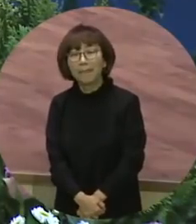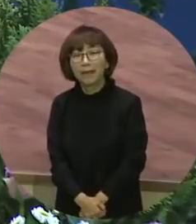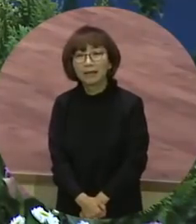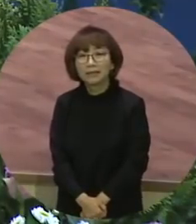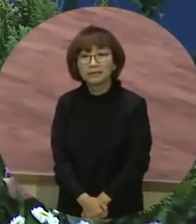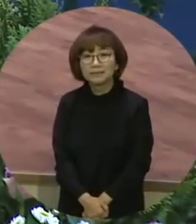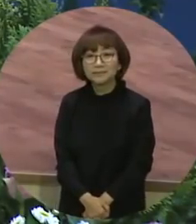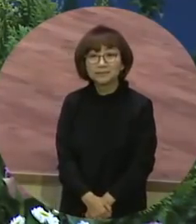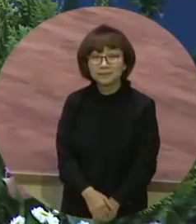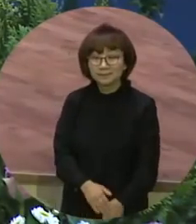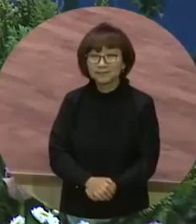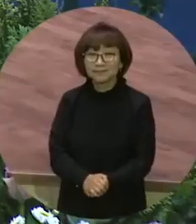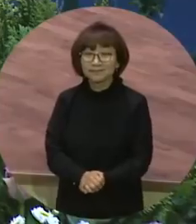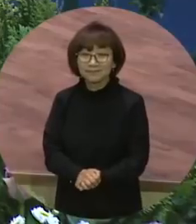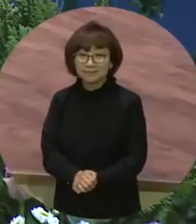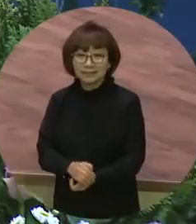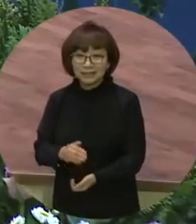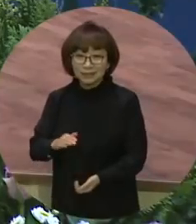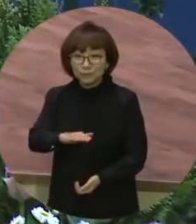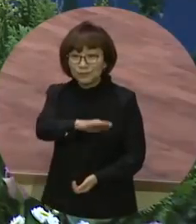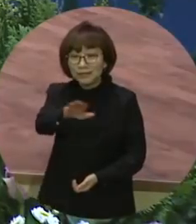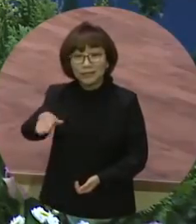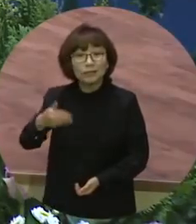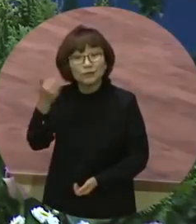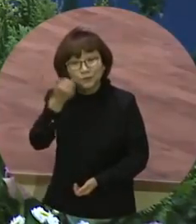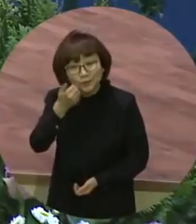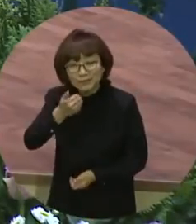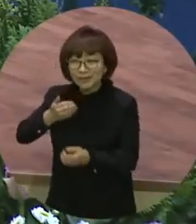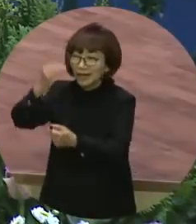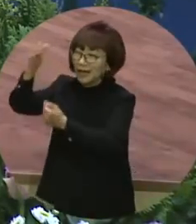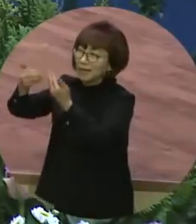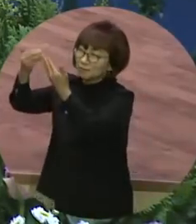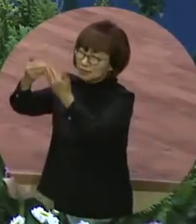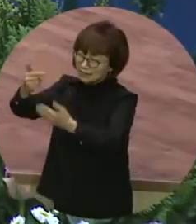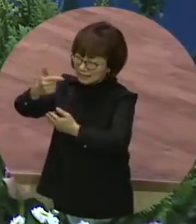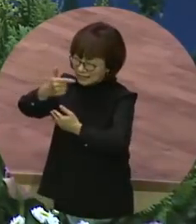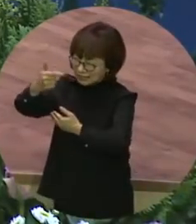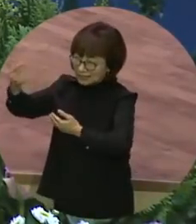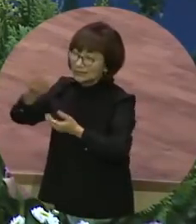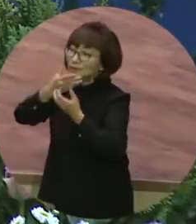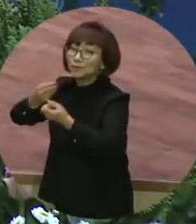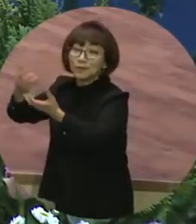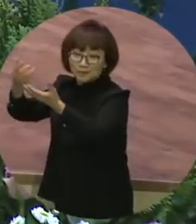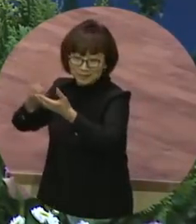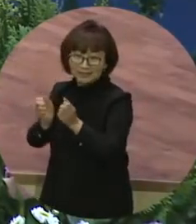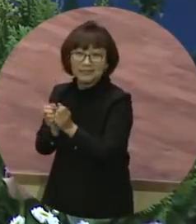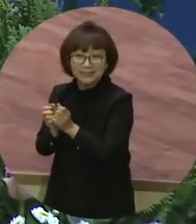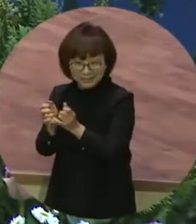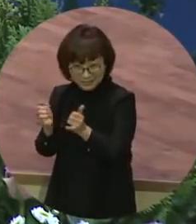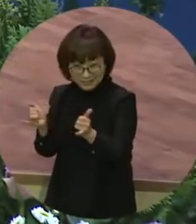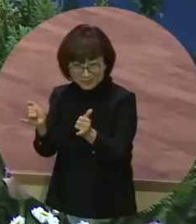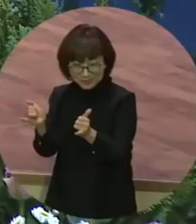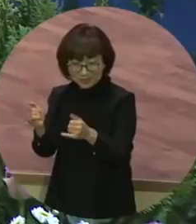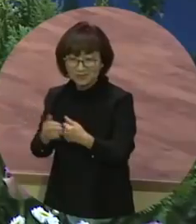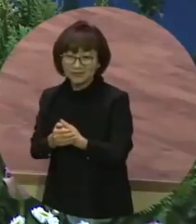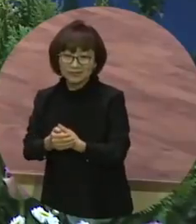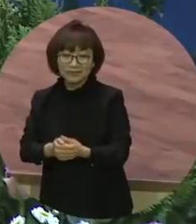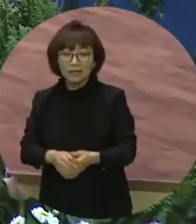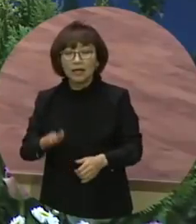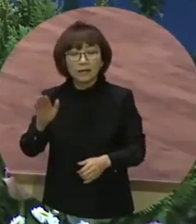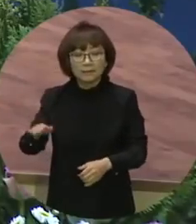정말로 큰 축복 받은 점이 있으시기 바랍니다. 자, 우리 연계 성도들 그래서 뭐요? 사천 말씀 운동의 주역이다라는